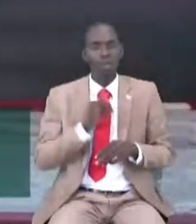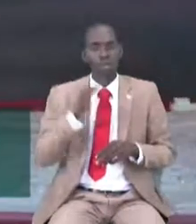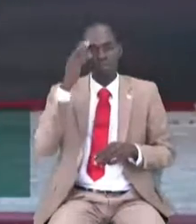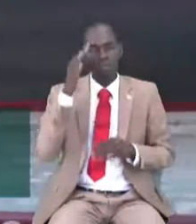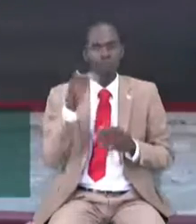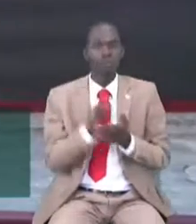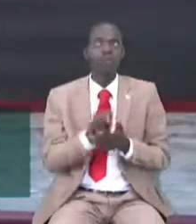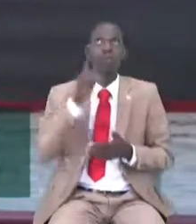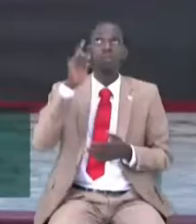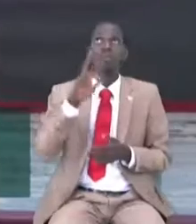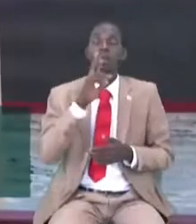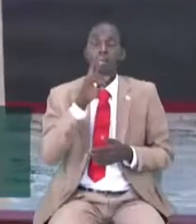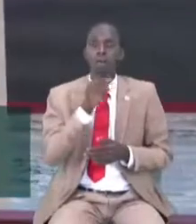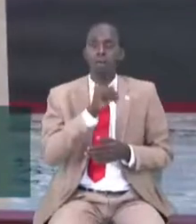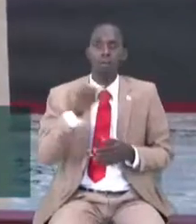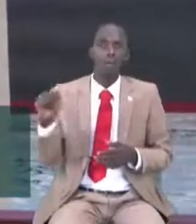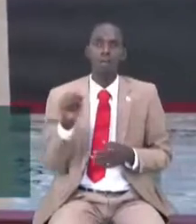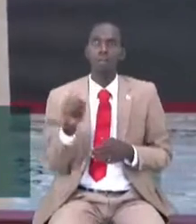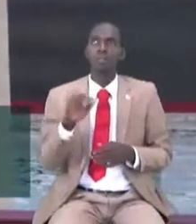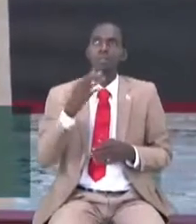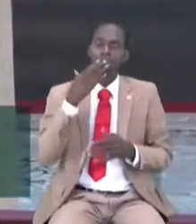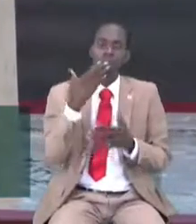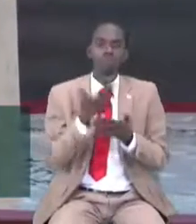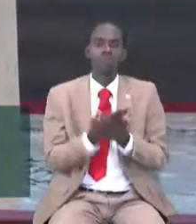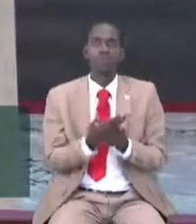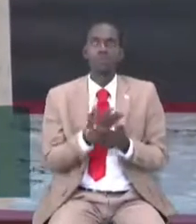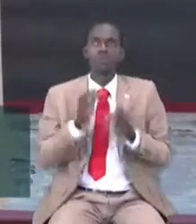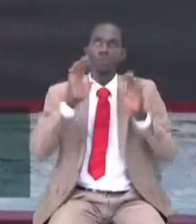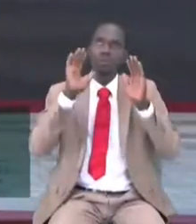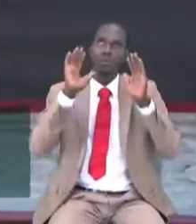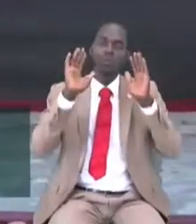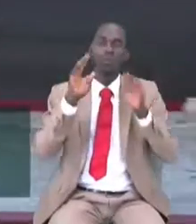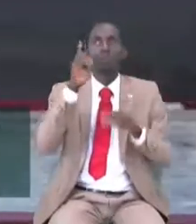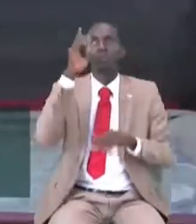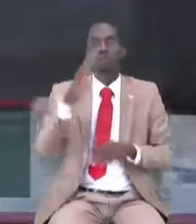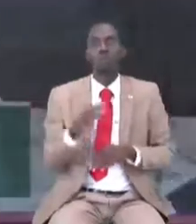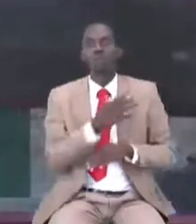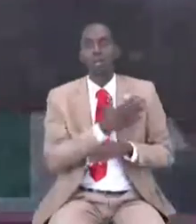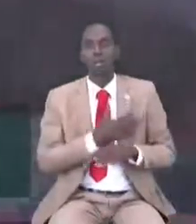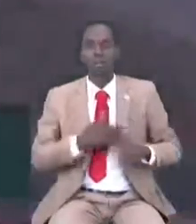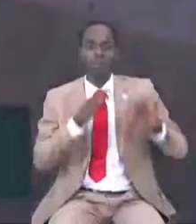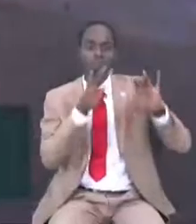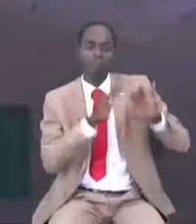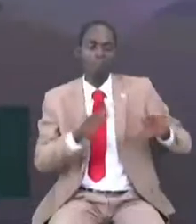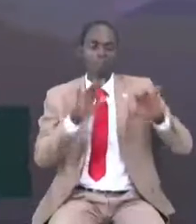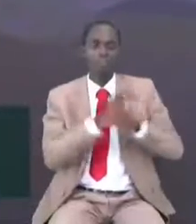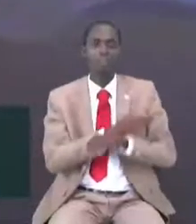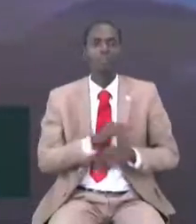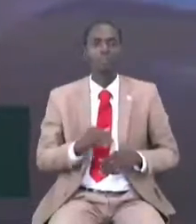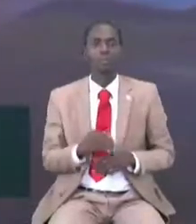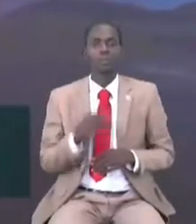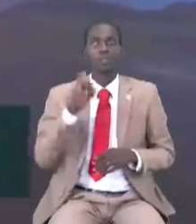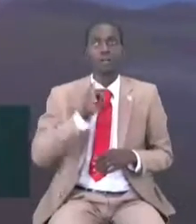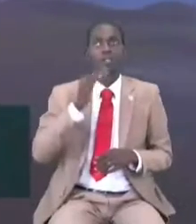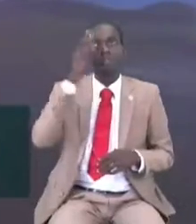miséricordieux. Je savais que tu es un Dieu compatissant et miséricordieux. Je savais que ce n'est